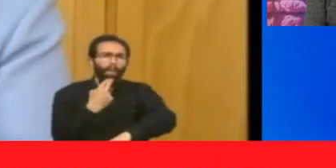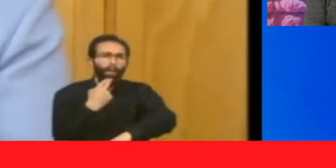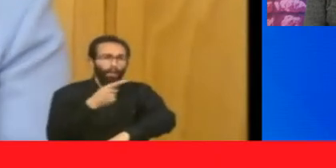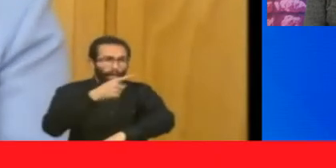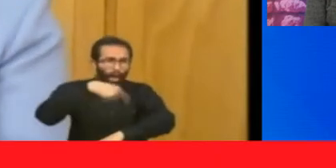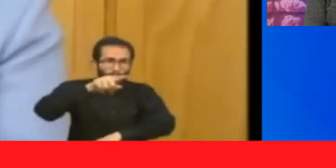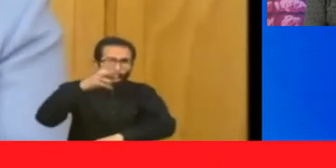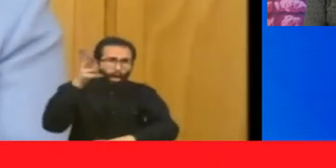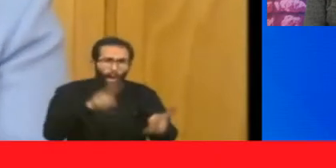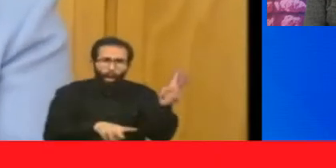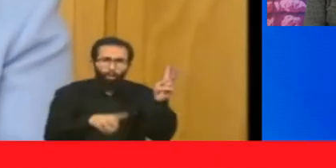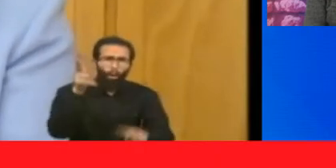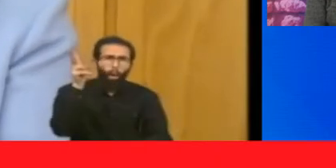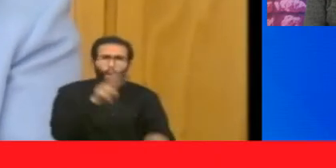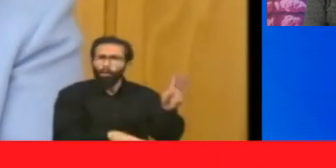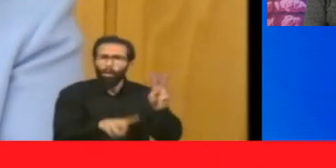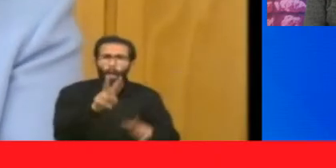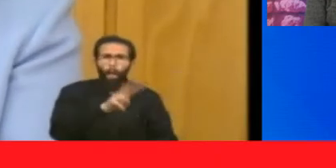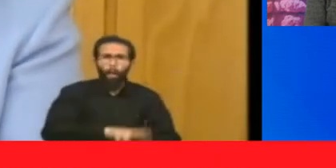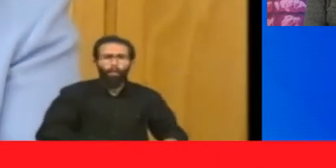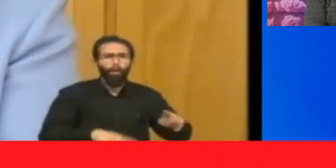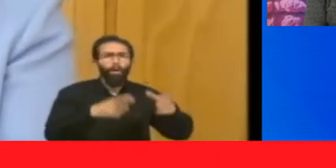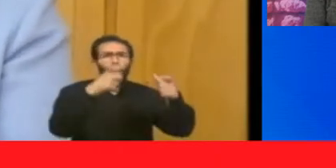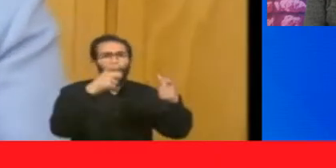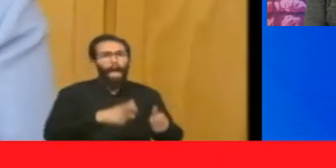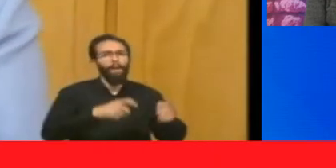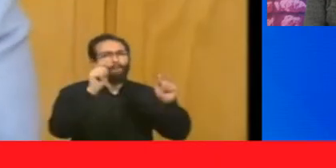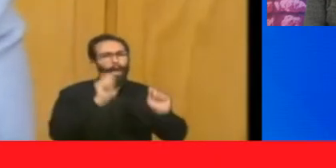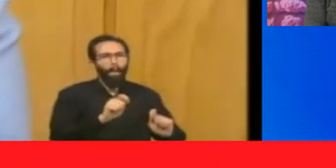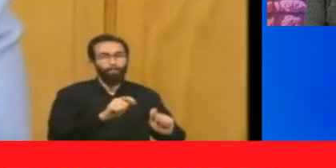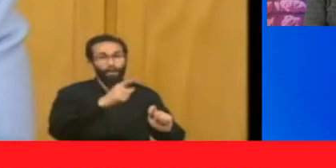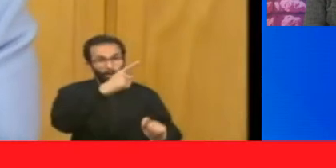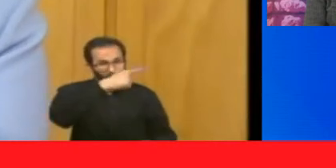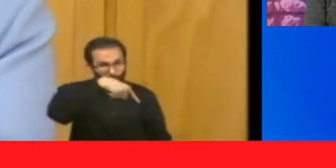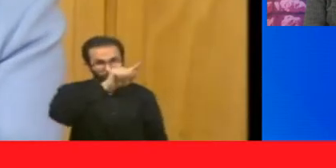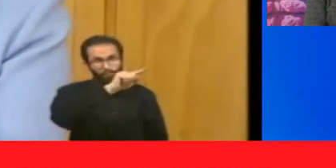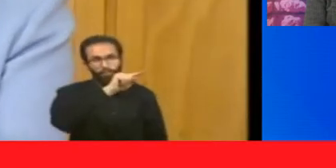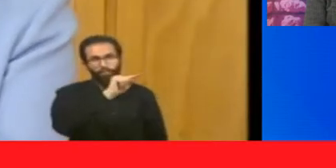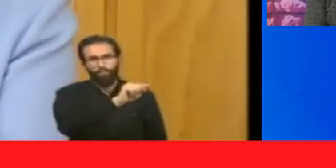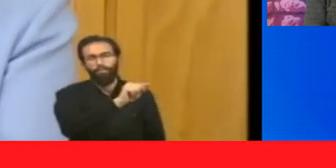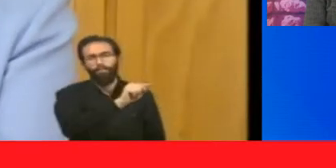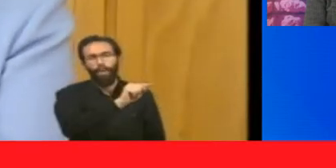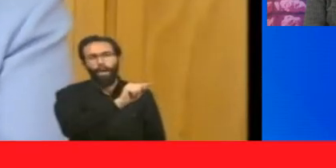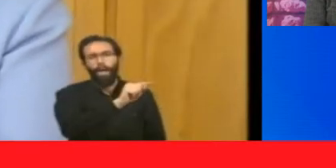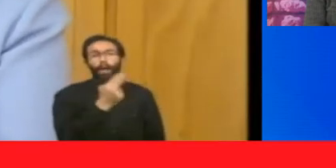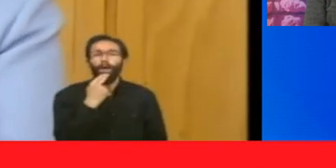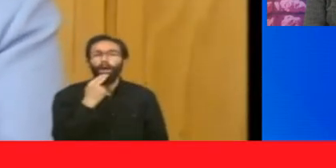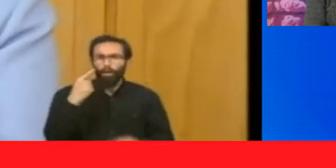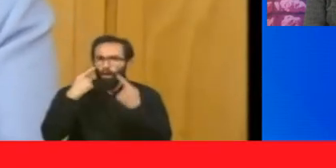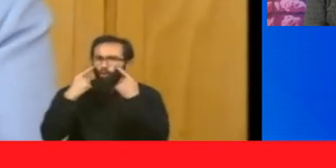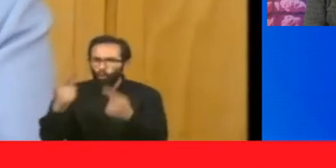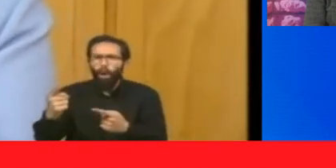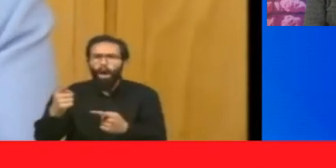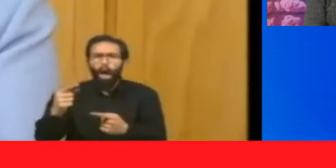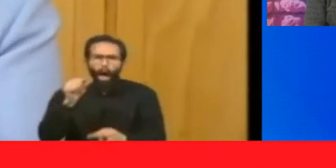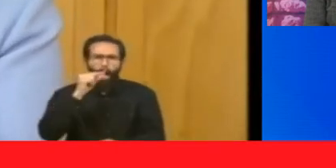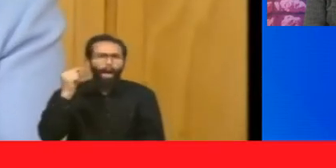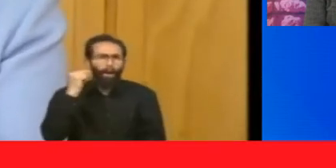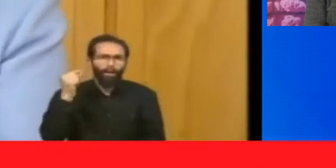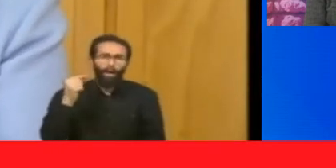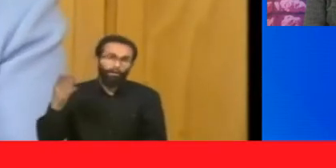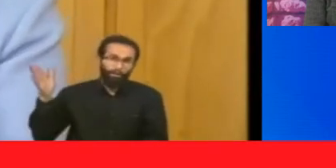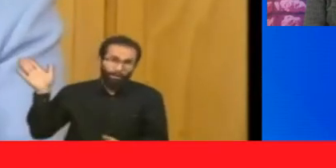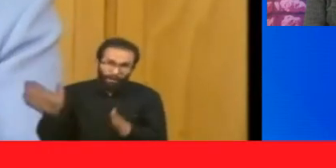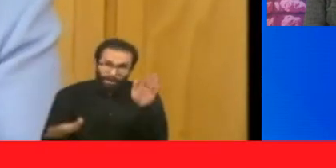yollarına çevirdiniz. Çok açık söylüyorum, kadına yönelik her türlü erkek şiddetinde failin